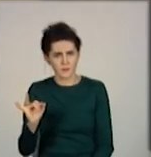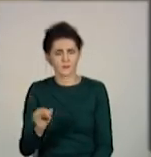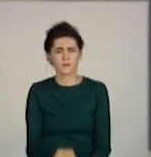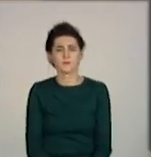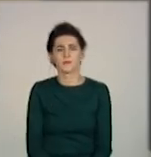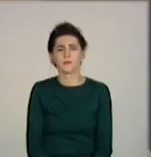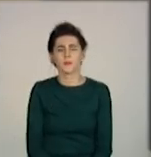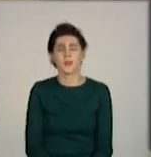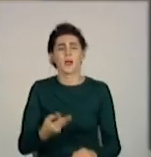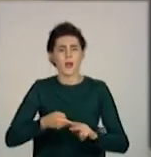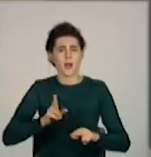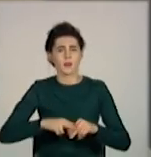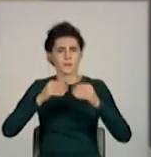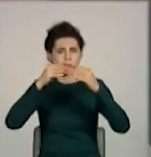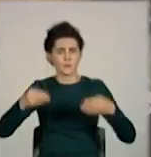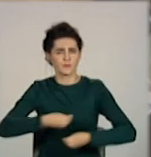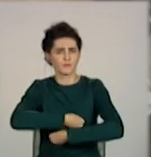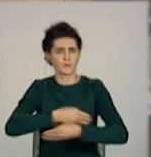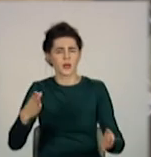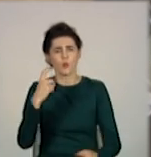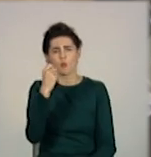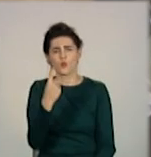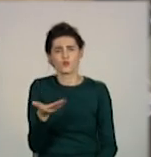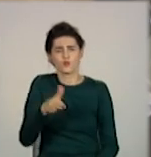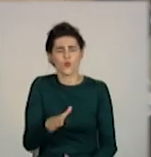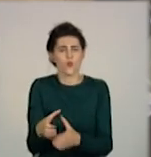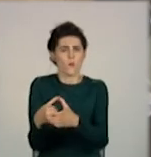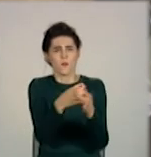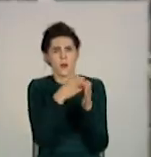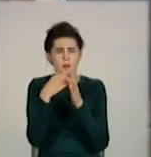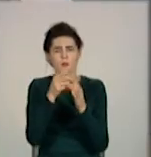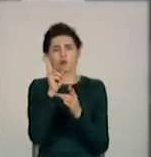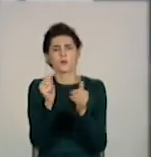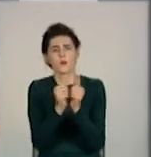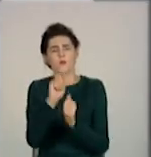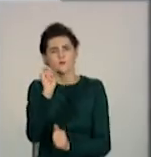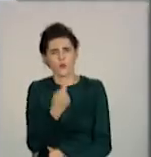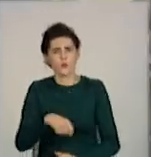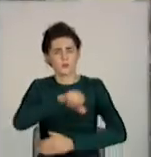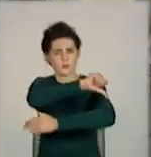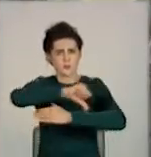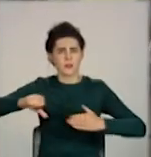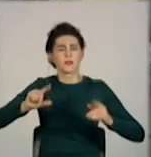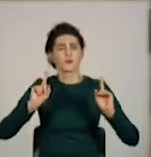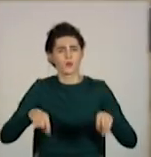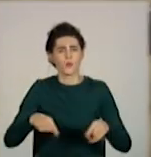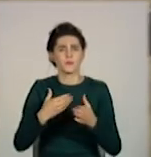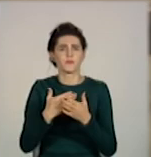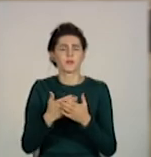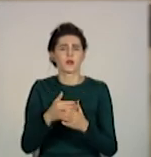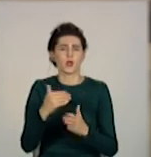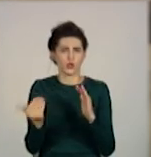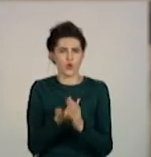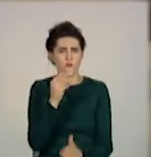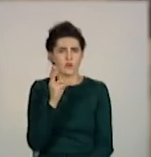людей. Такі валізи роздали 11 громадам, зокрема і тим, що розташовані на лінії розмежування. Наприклад, у Великоновосілківському